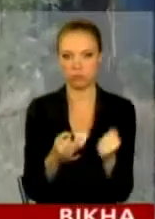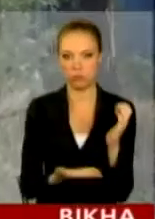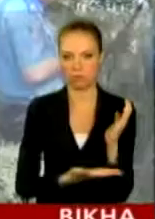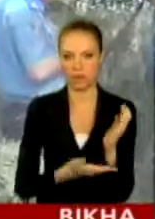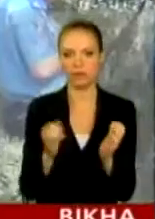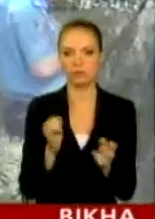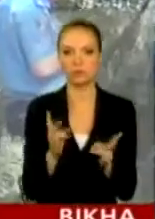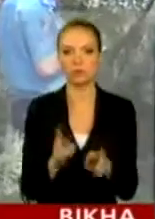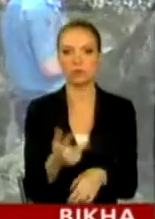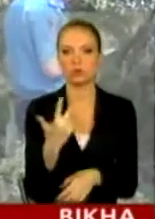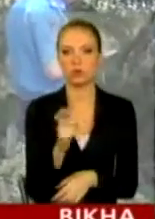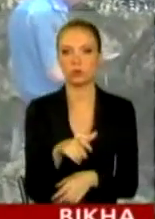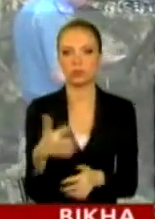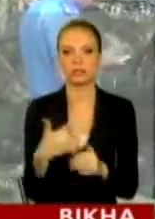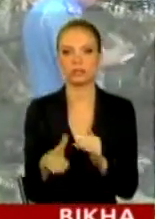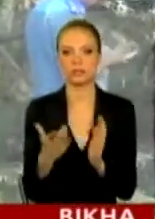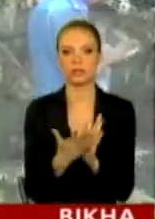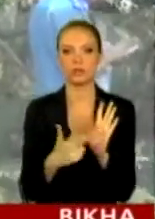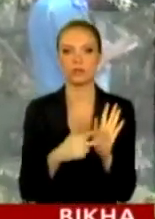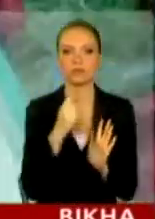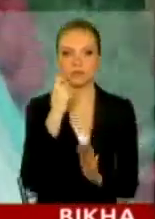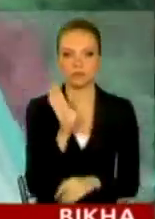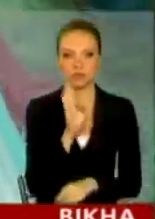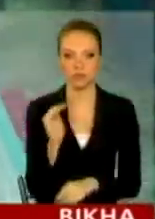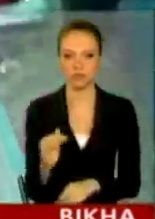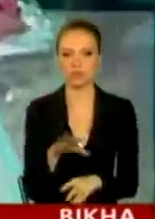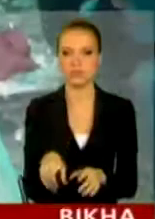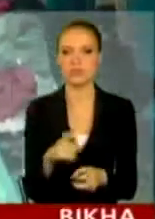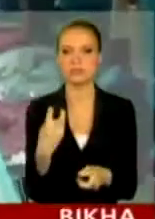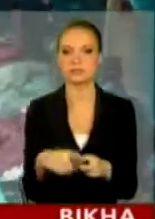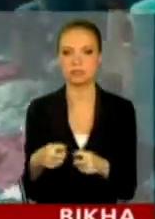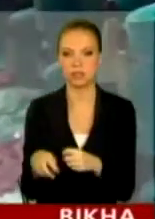дерево. Постраждало троє людей, серед них 8-річна дівчинка. Їх з